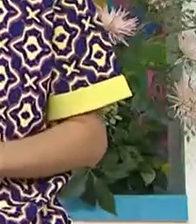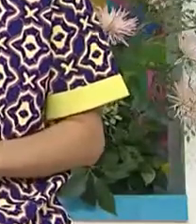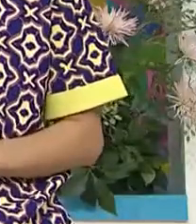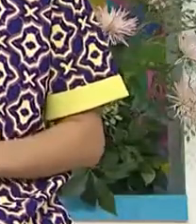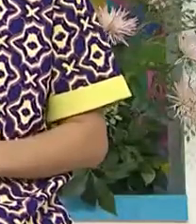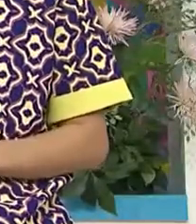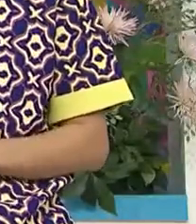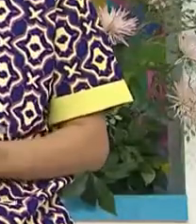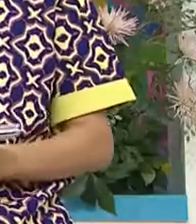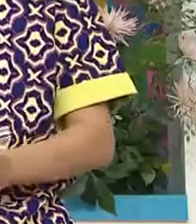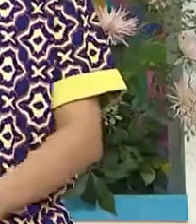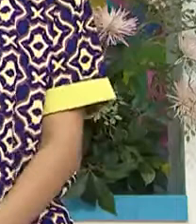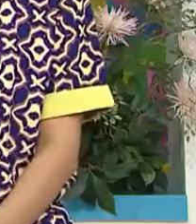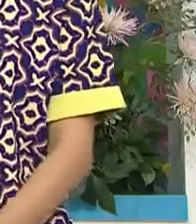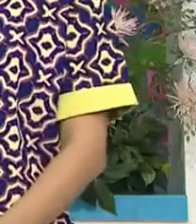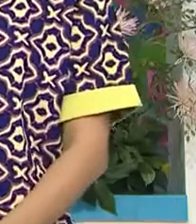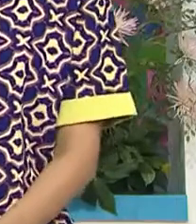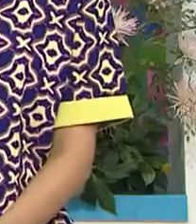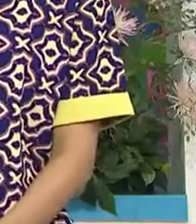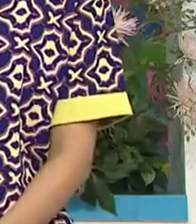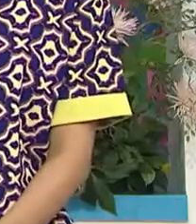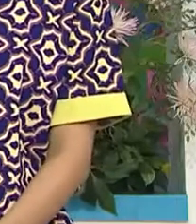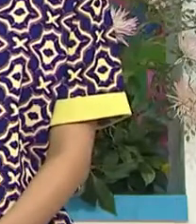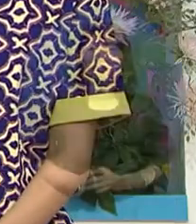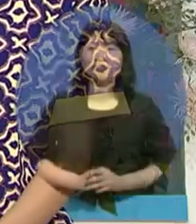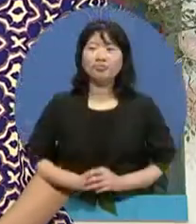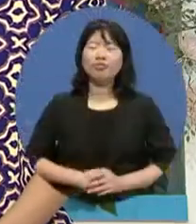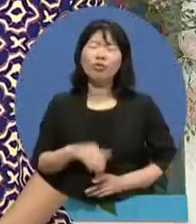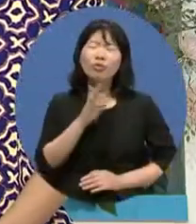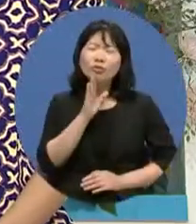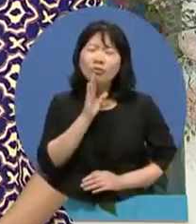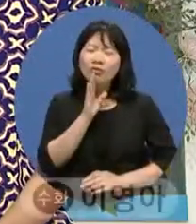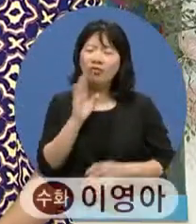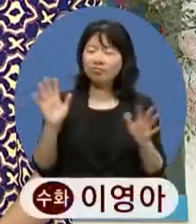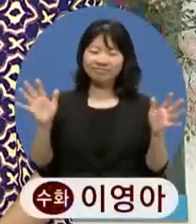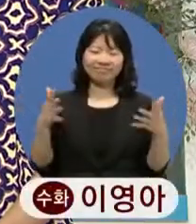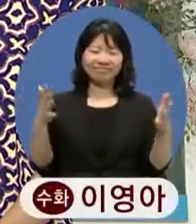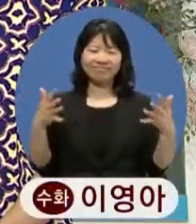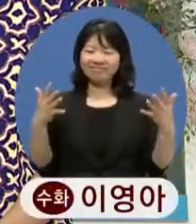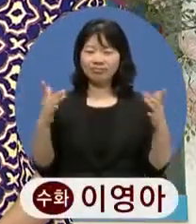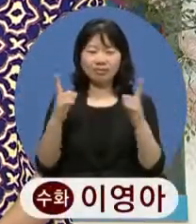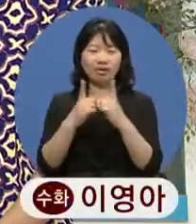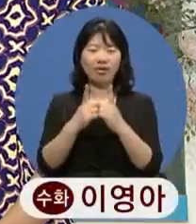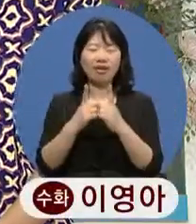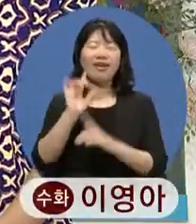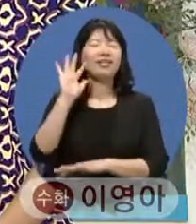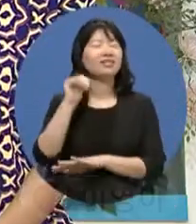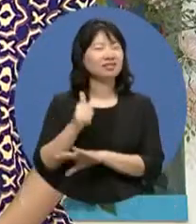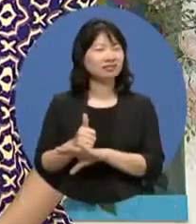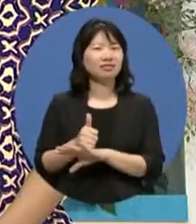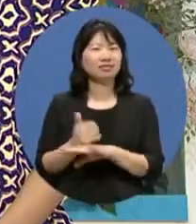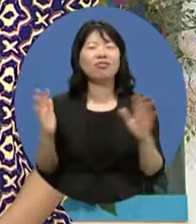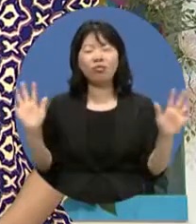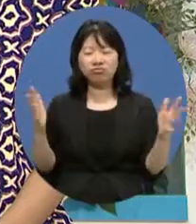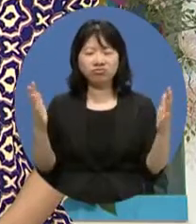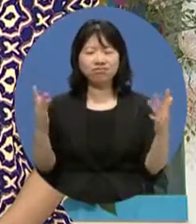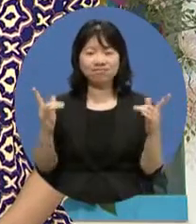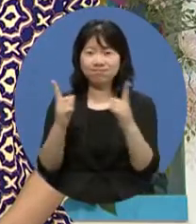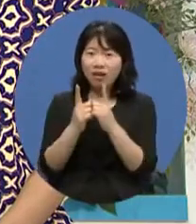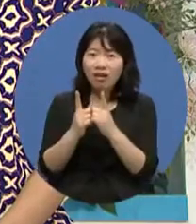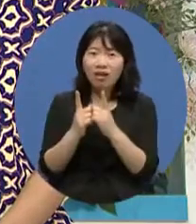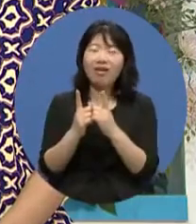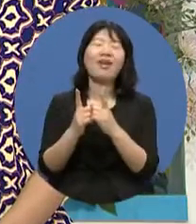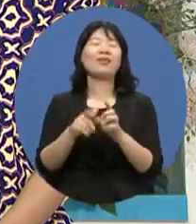안녕하세요. 이민호입니다. 네. 아, 이제 정말 가을이에요. 그러게요. 네. 드디어 와줬어요, 가을이. 가을을 타시더니